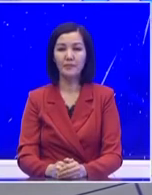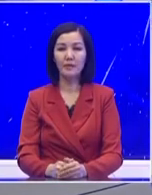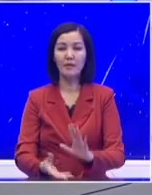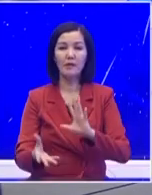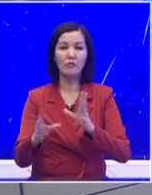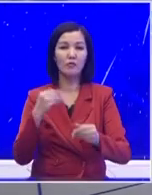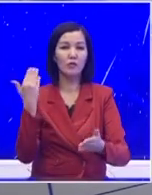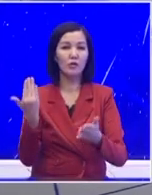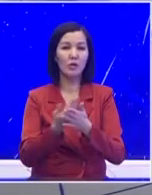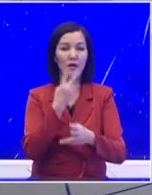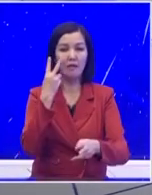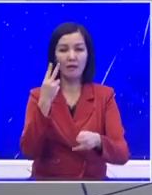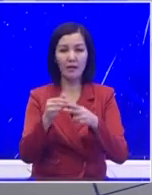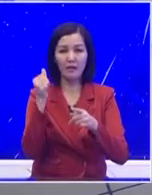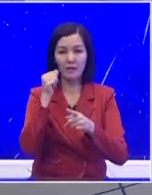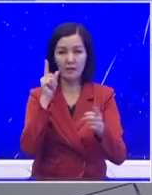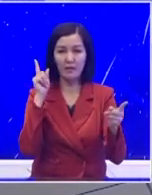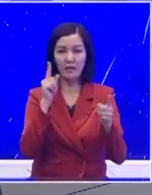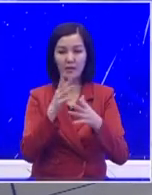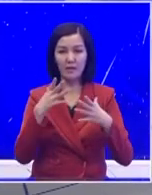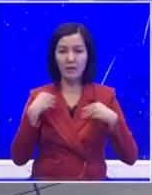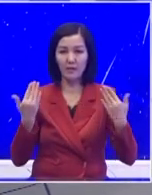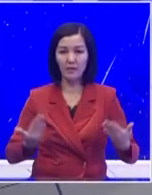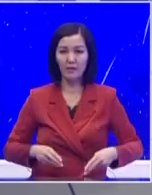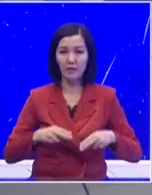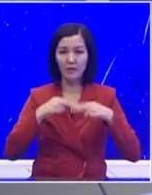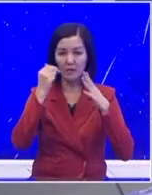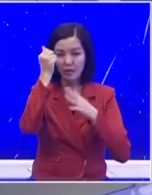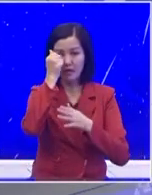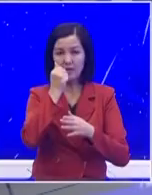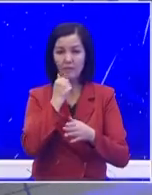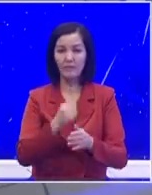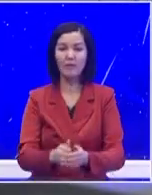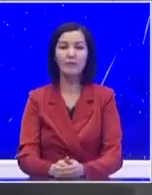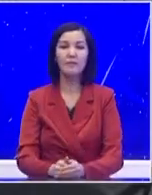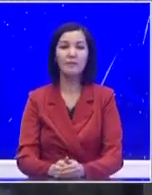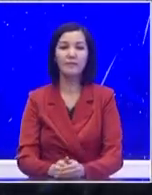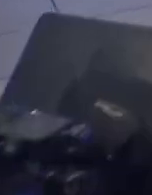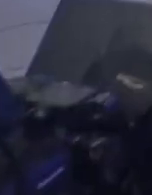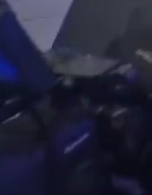Қадірменді көрермен, бүгінгі айтар ақпарат осы. Біз өздеріңізбен эфирде қауышамыз. Аман сау болыңыздар.